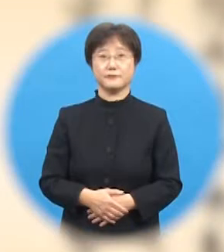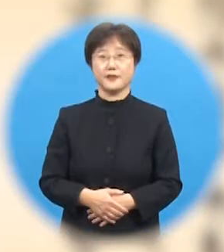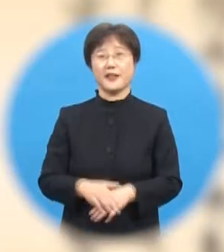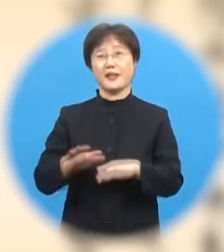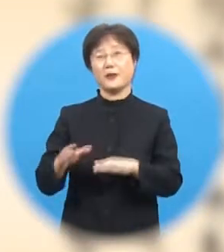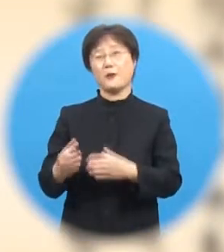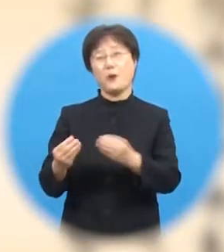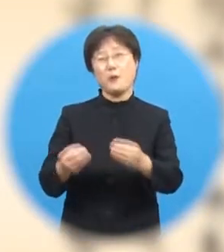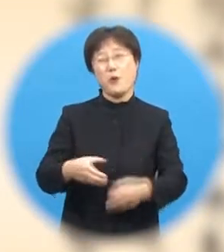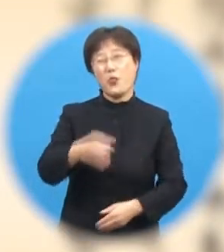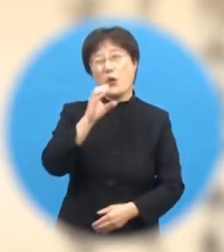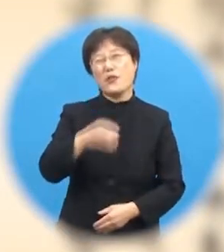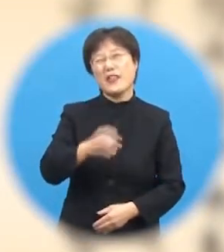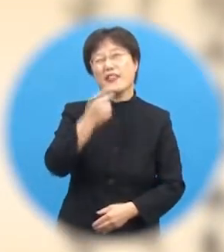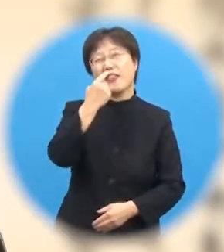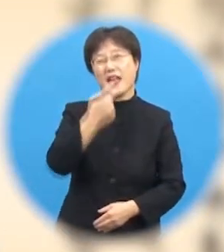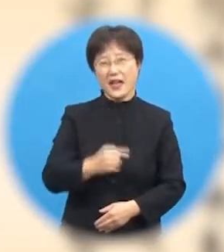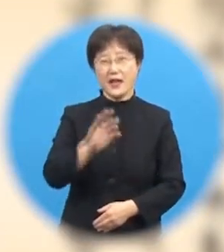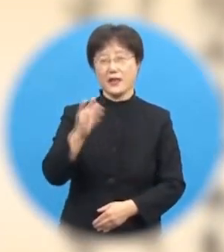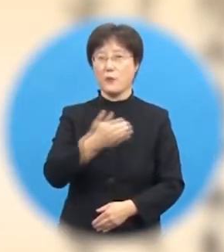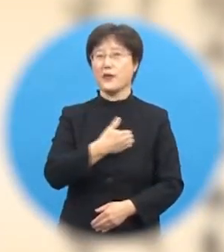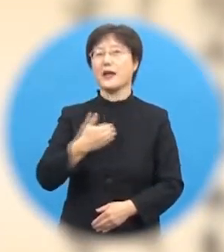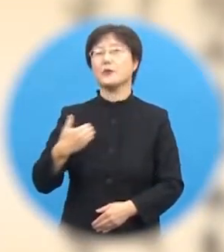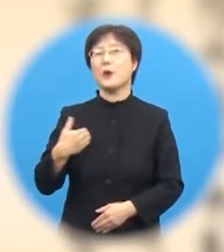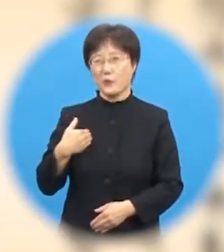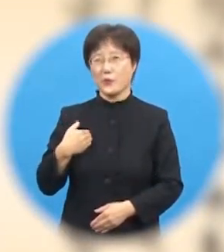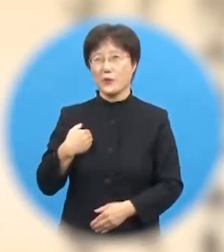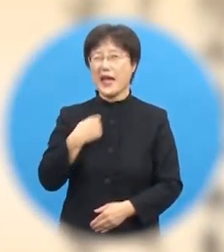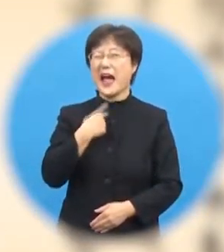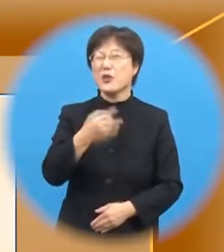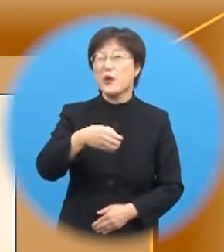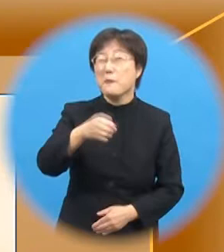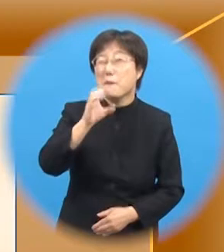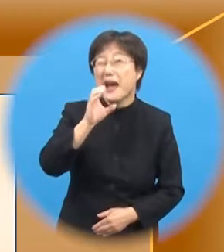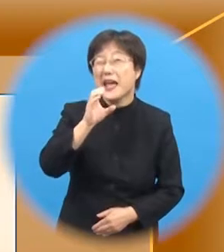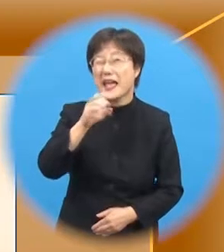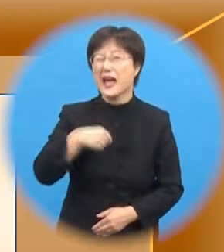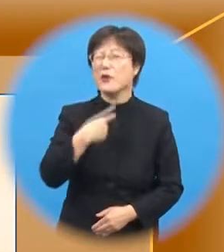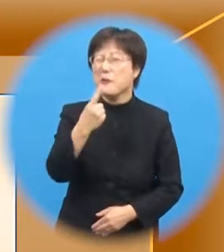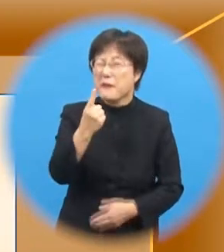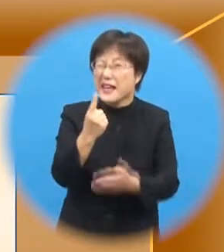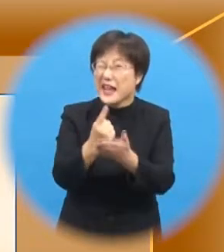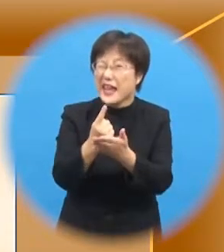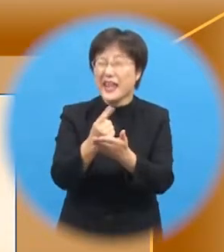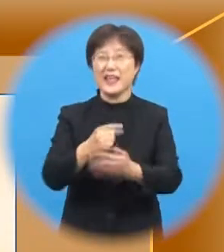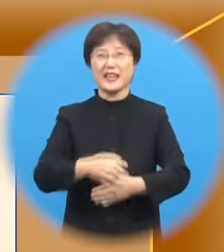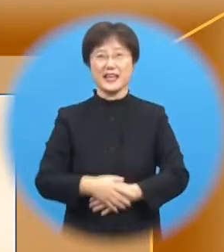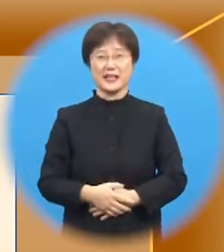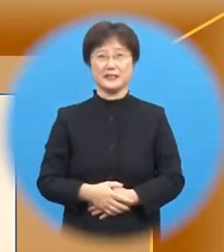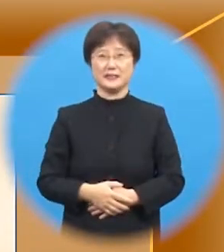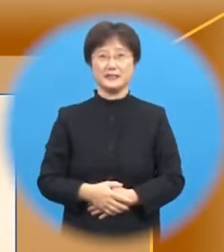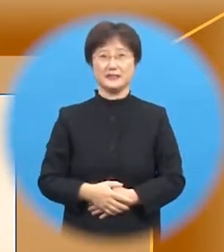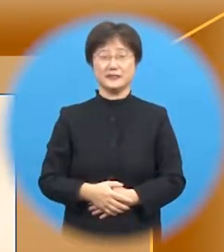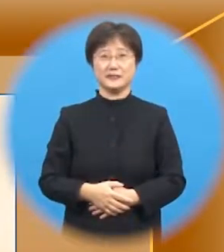今日も飲んじゃったな。でも大丈夫、あと一杯、あと一杯だけ。 すいません、